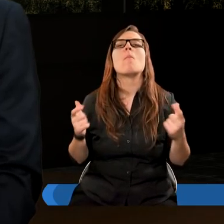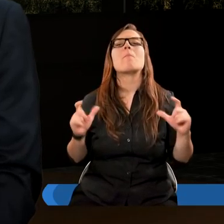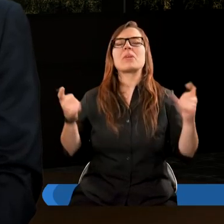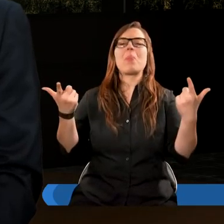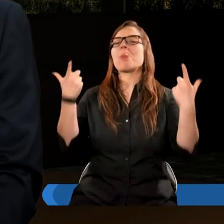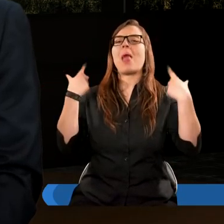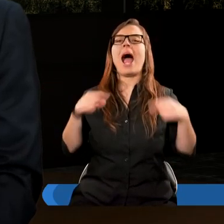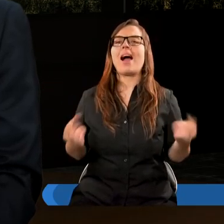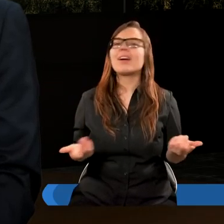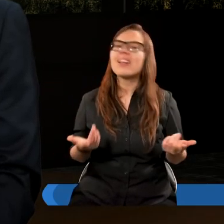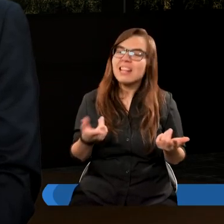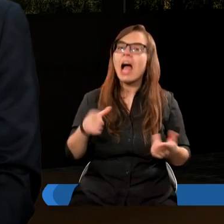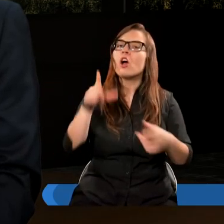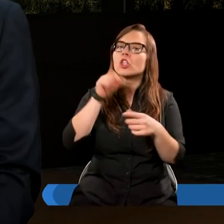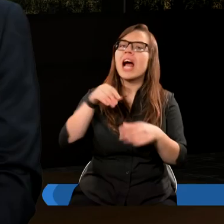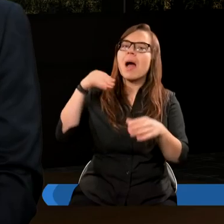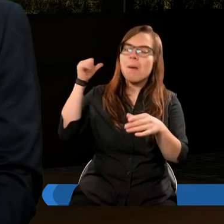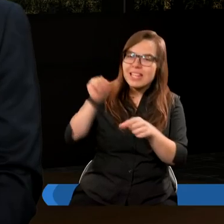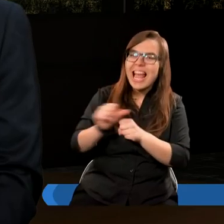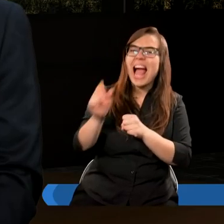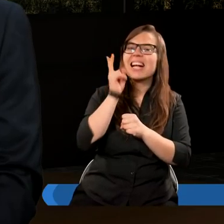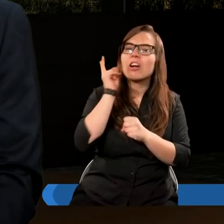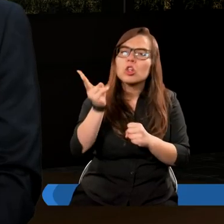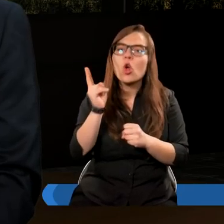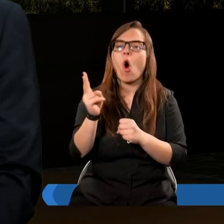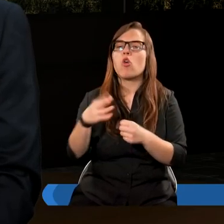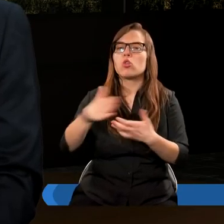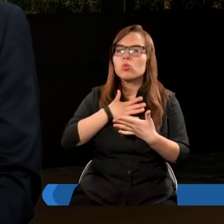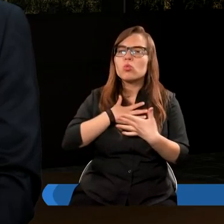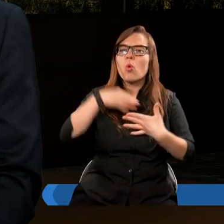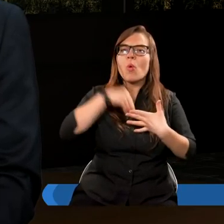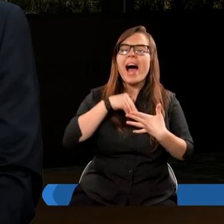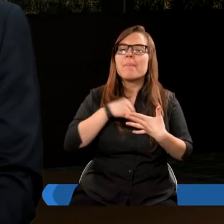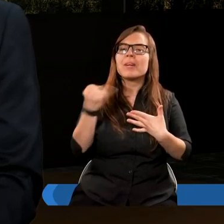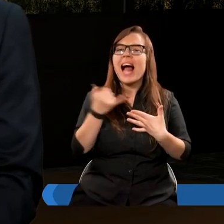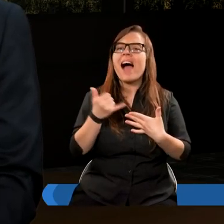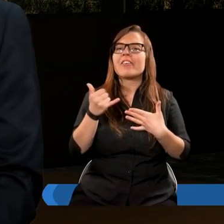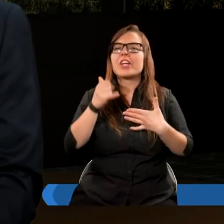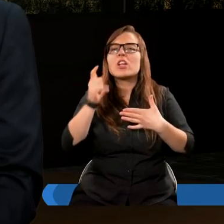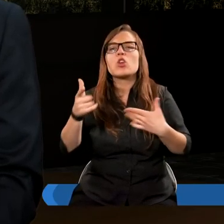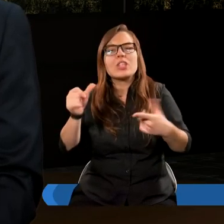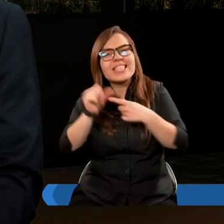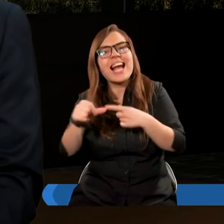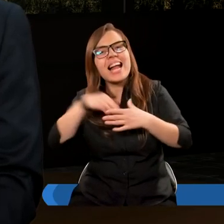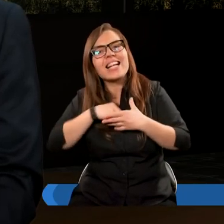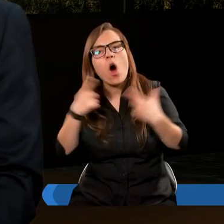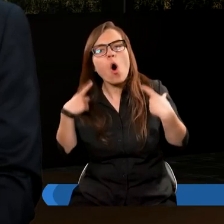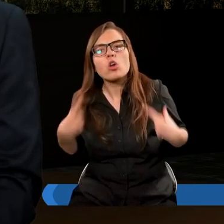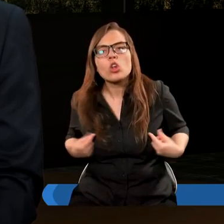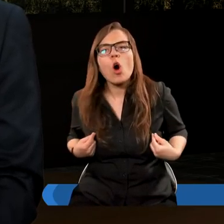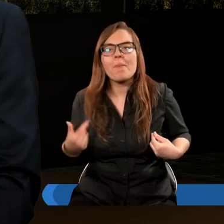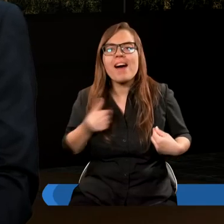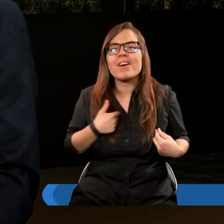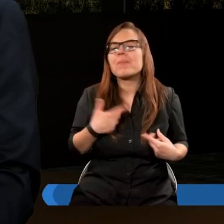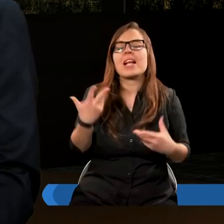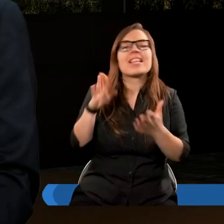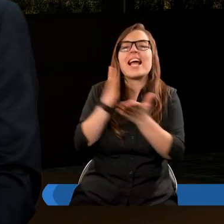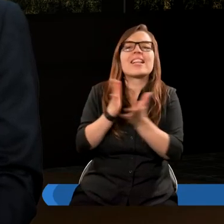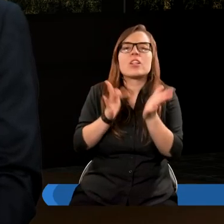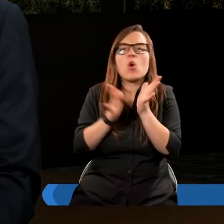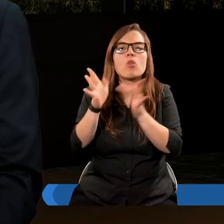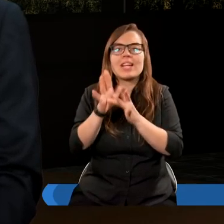jest ktoś, kto mnie bardzo lubi. I dlatego to dla mnie było tak bardzo odkrywcze, że to nie tylko Pan Jezus